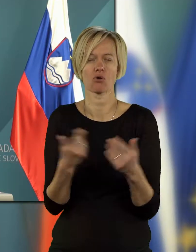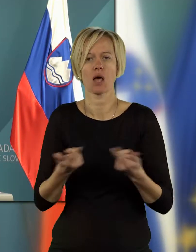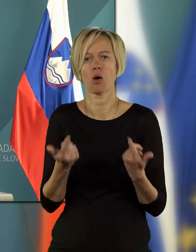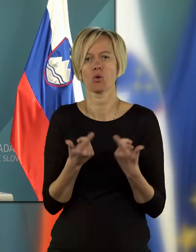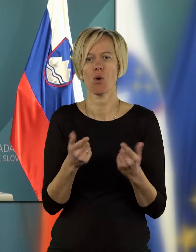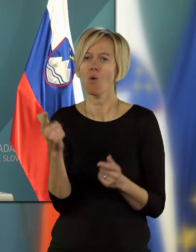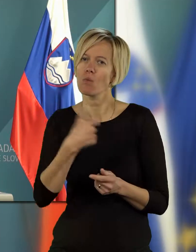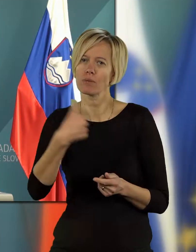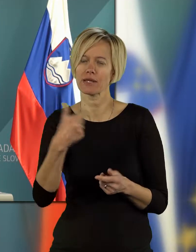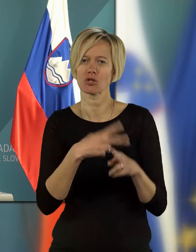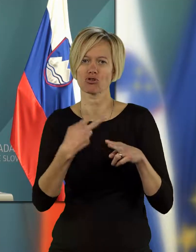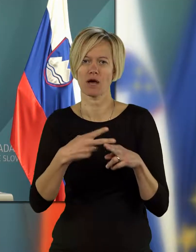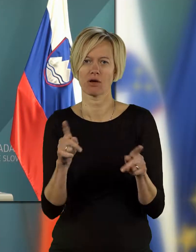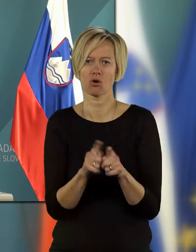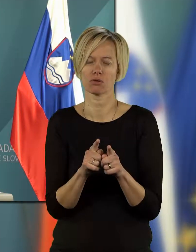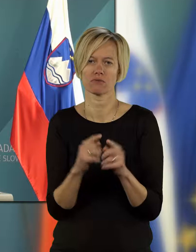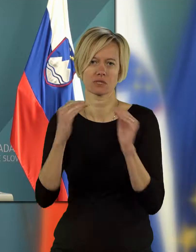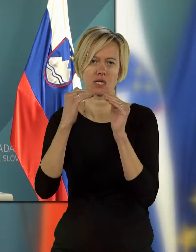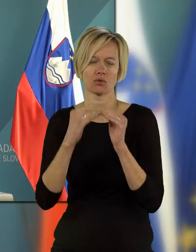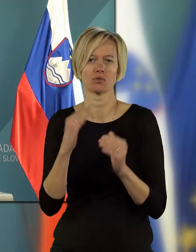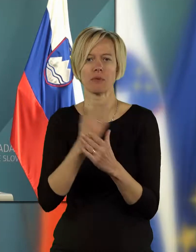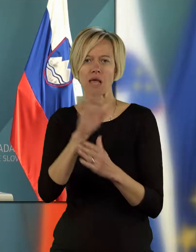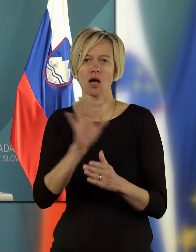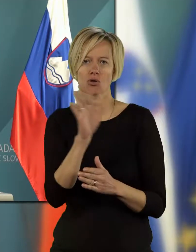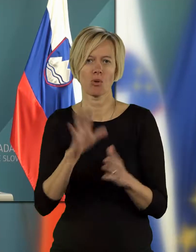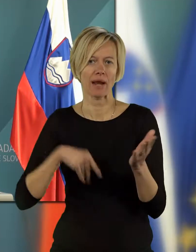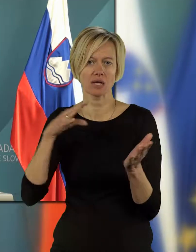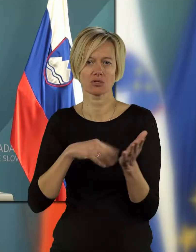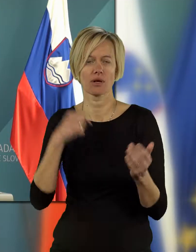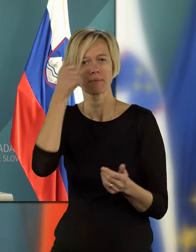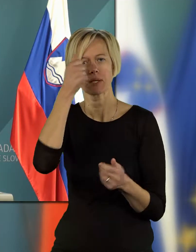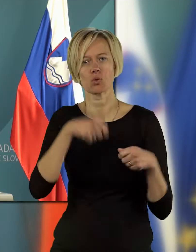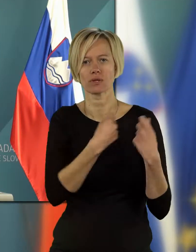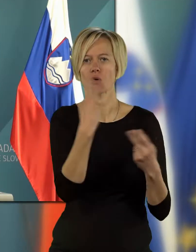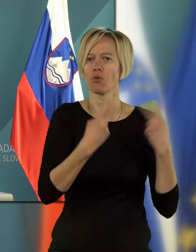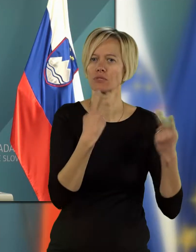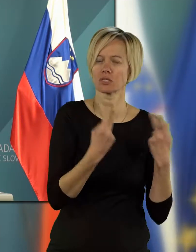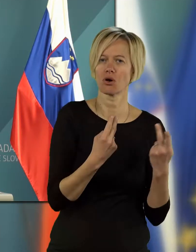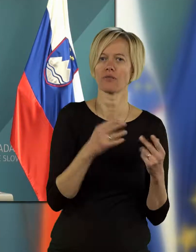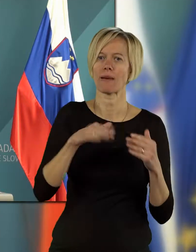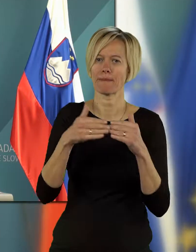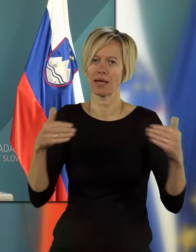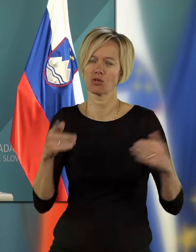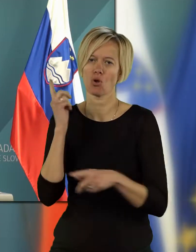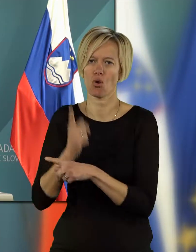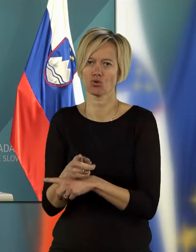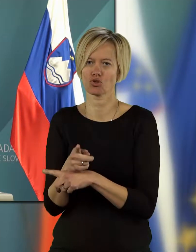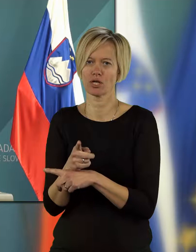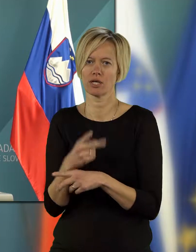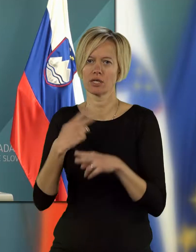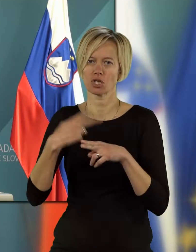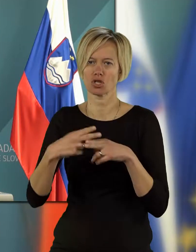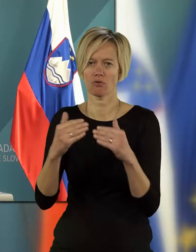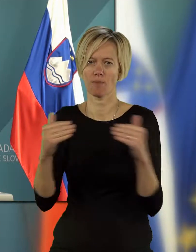podlago, da lahko obe državi, tako kot je v skladu z mednarodno prakso, imenujeta komisijo, ki na meji